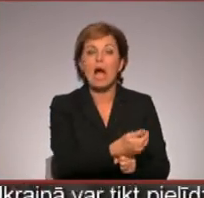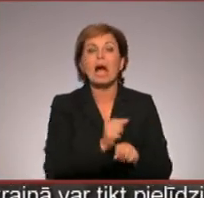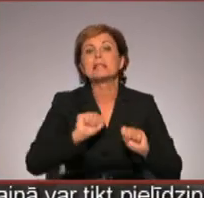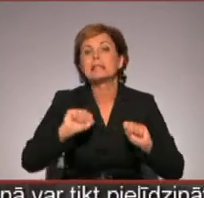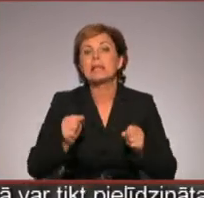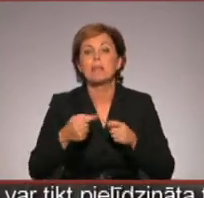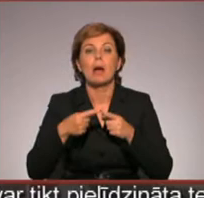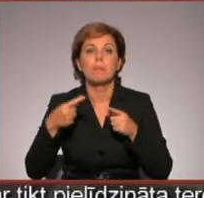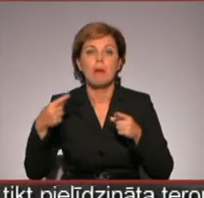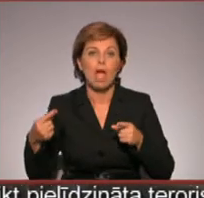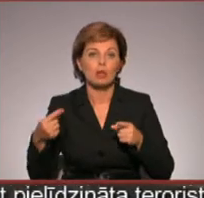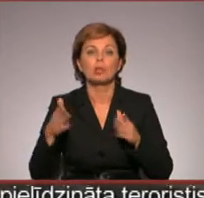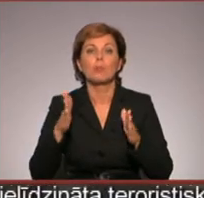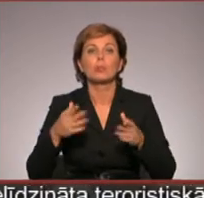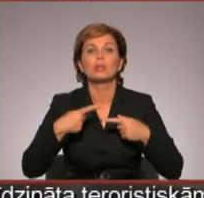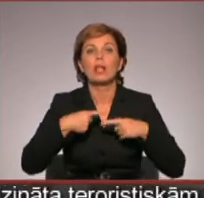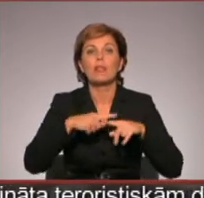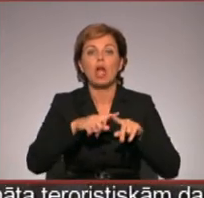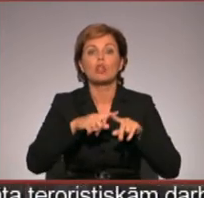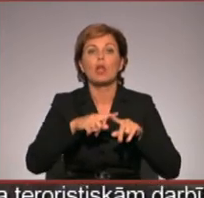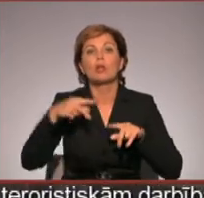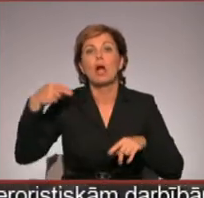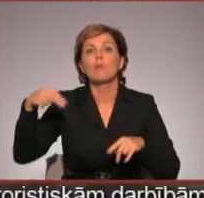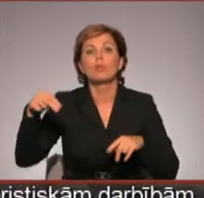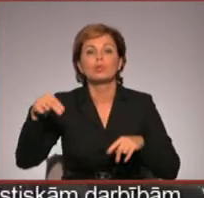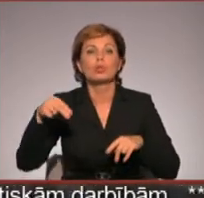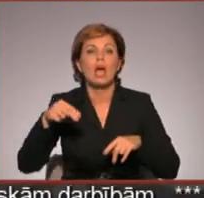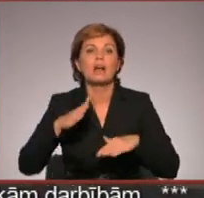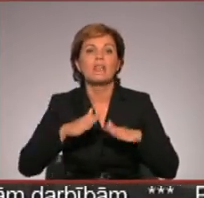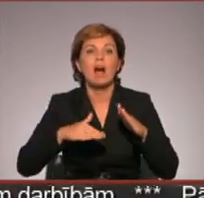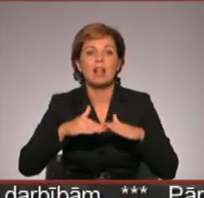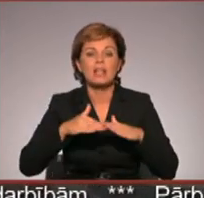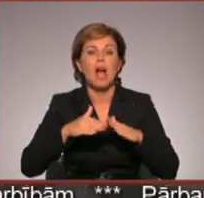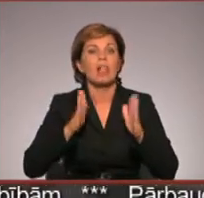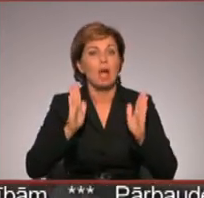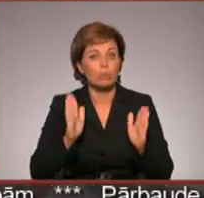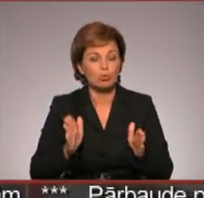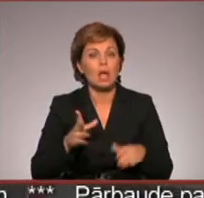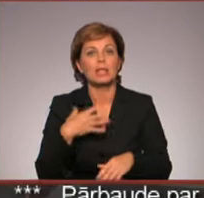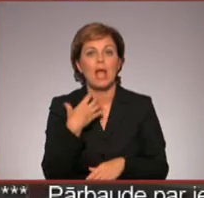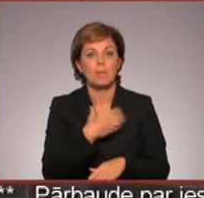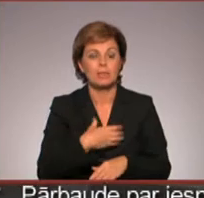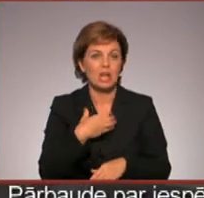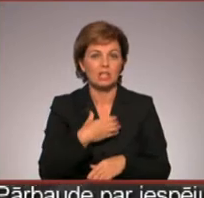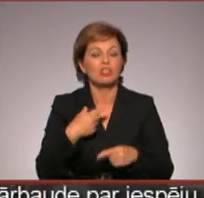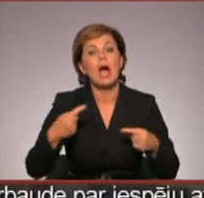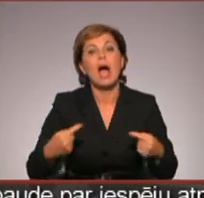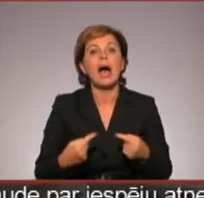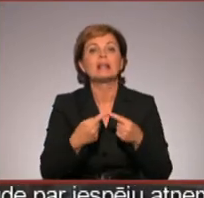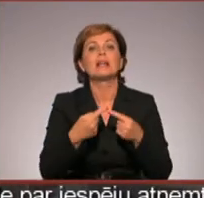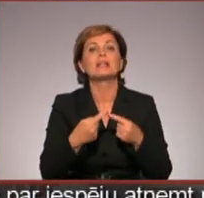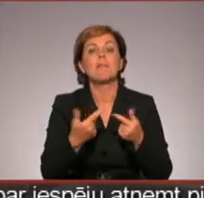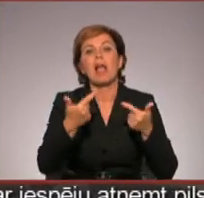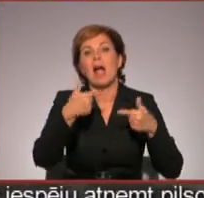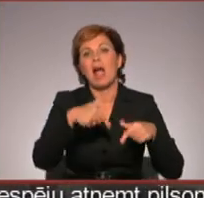Ziemas periodā, protams, būs tehnoloģiskā pauze, jo, lai kvalitāti sasniegtu, ir nepieciešami attiecīgie laika